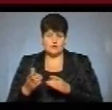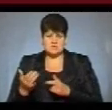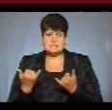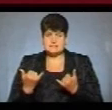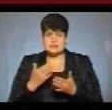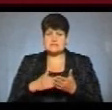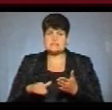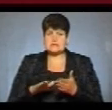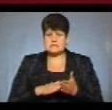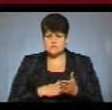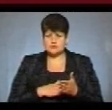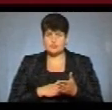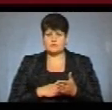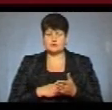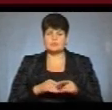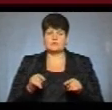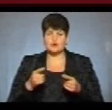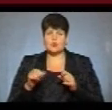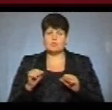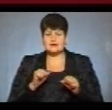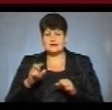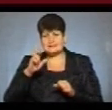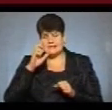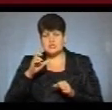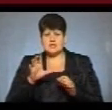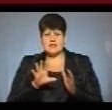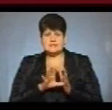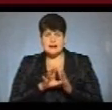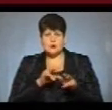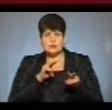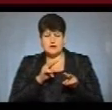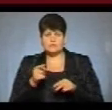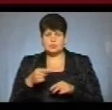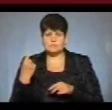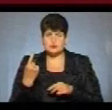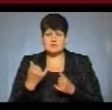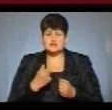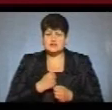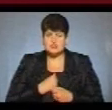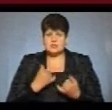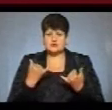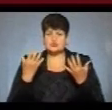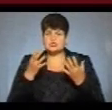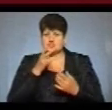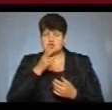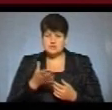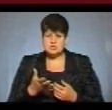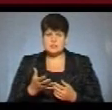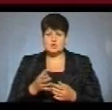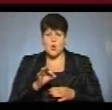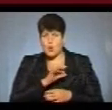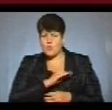підрозділ скасовано, створено управління Держенергонагляду у Тернопільській області. Але, на жаль, на сьогоднішній час